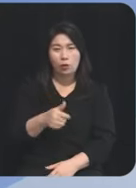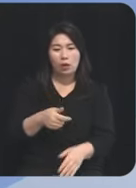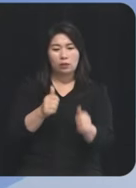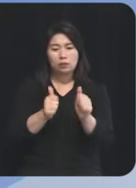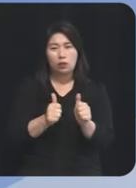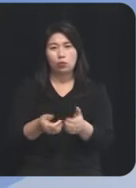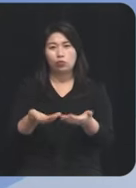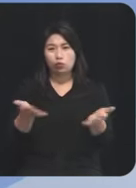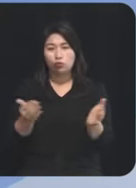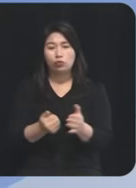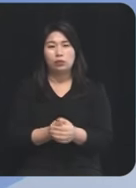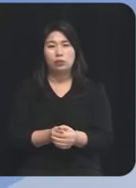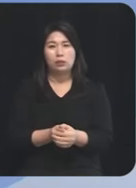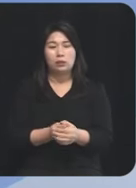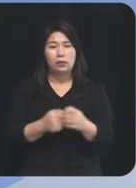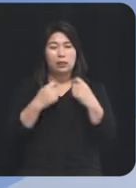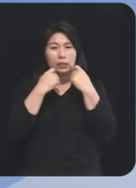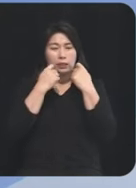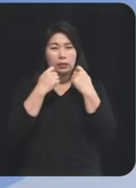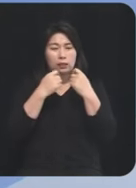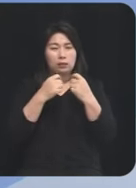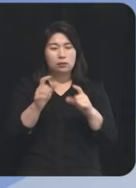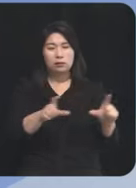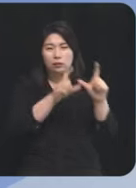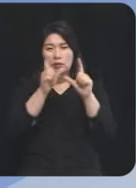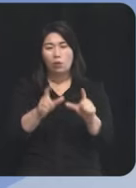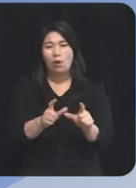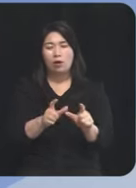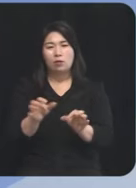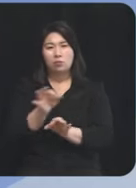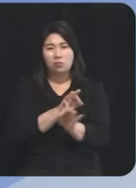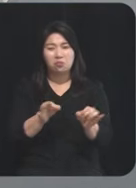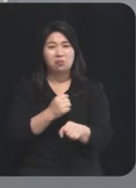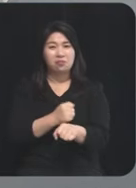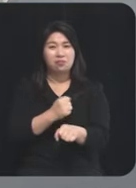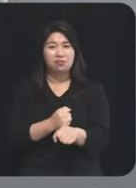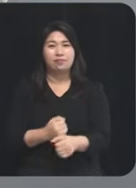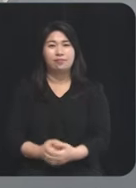기회를 부여하는 그러한 민생 정책을 펴나가도록 하겠습니다.